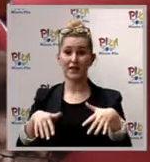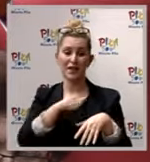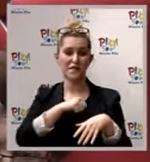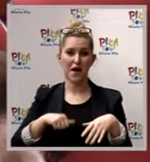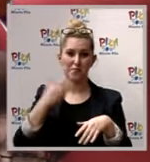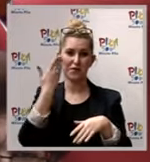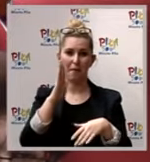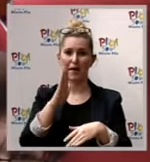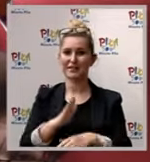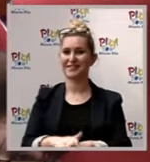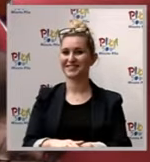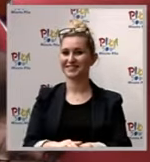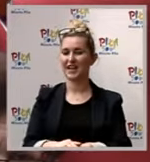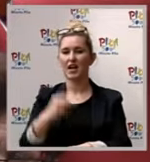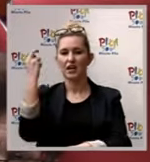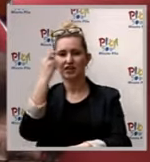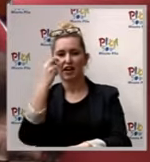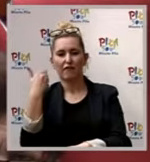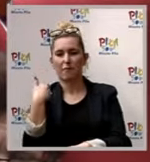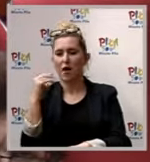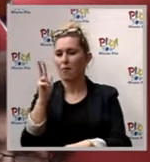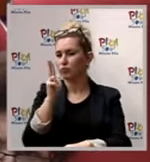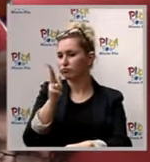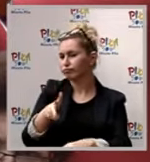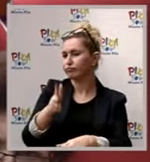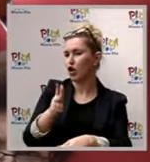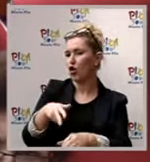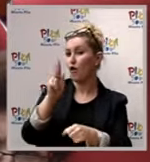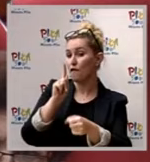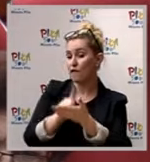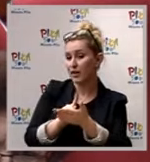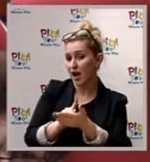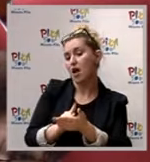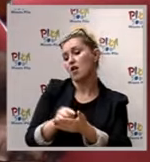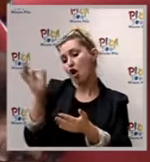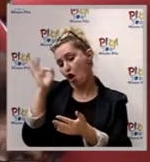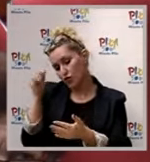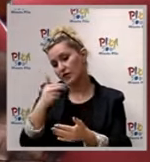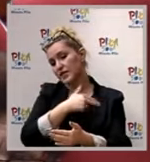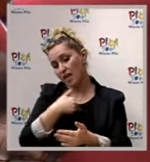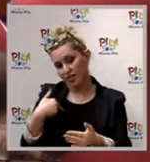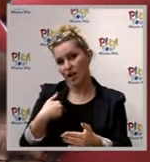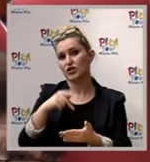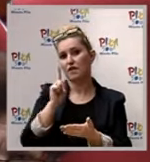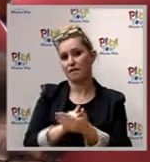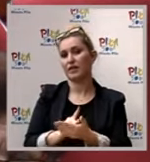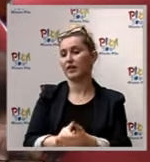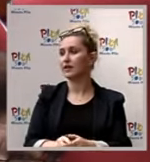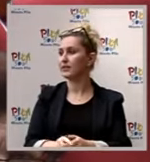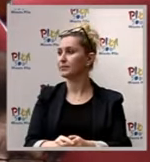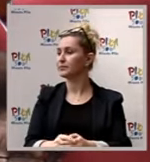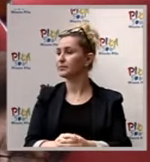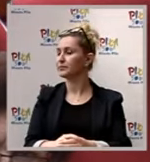pilnowałam, czekałam, jaki to będzie wynik. Oczywiście, że nasi wygrali z tymi właśnie